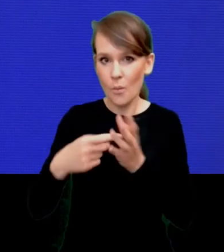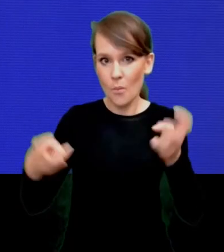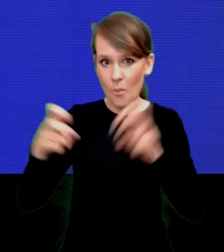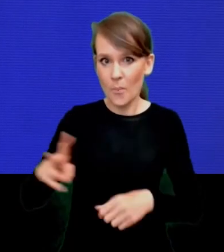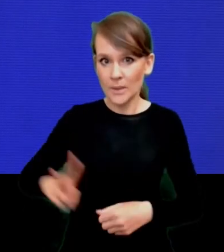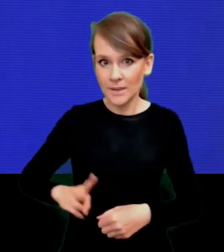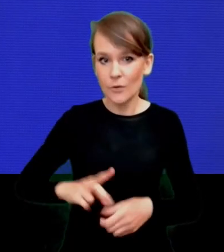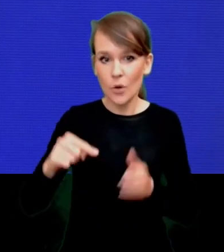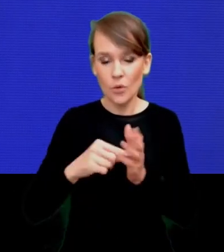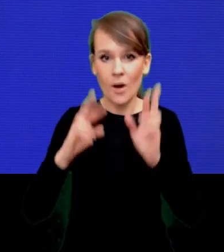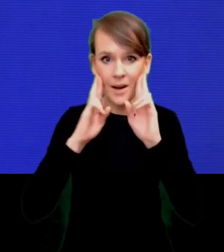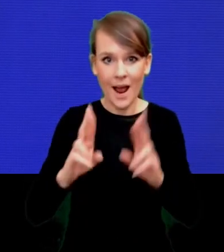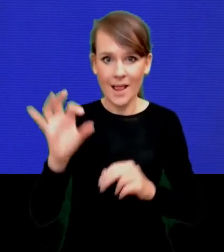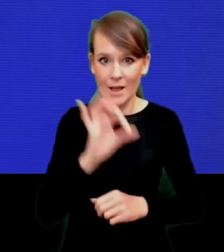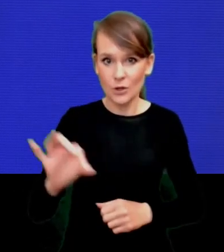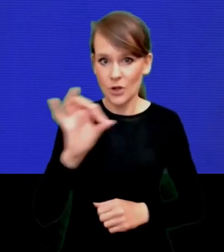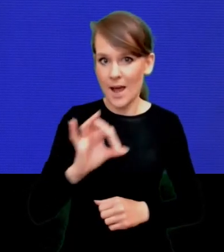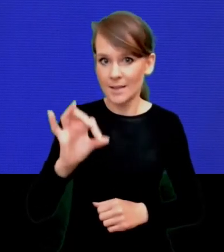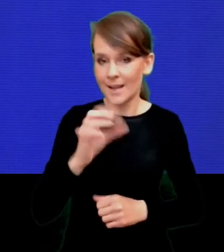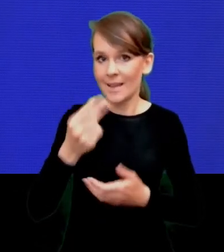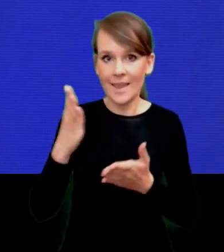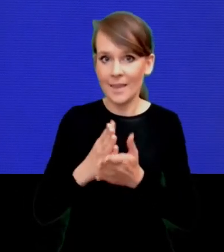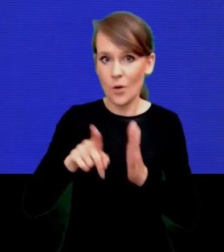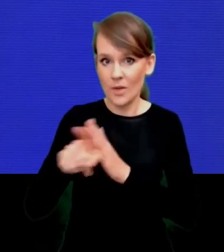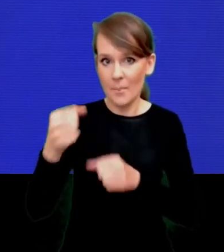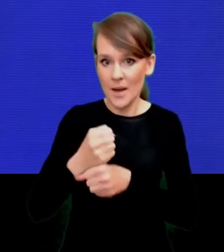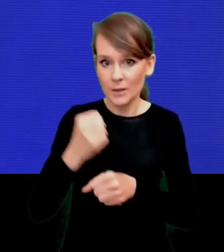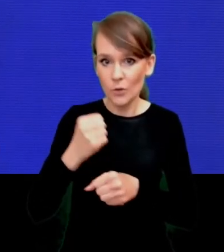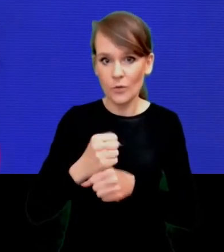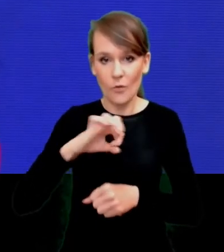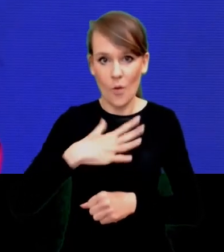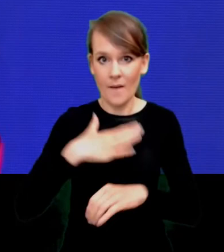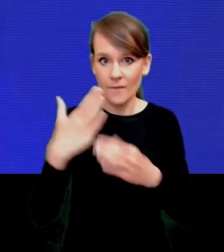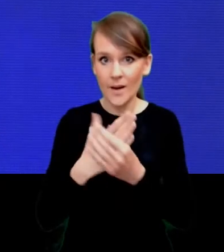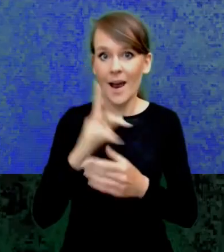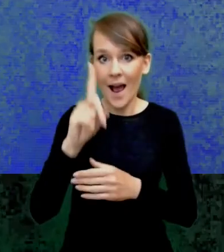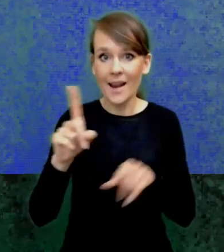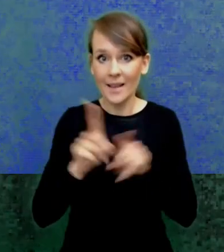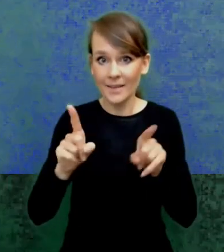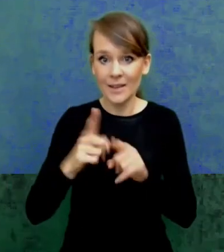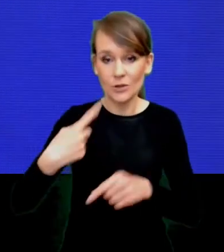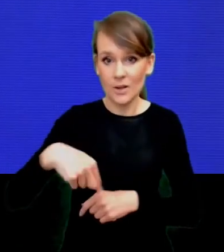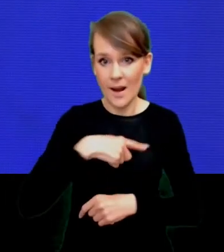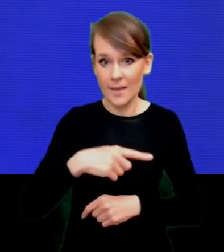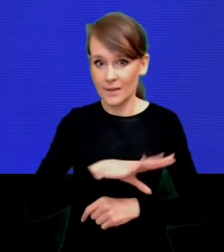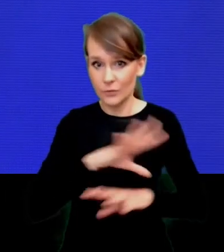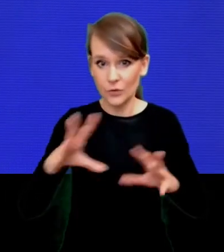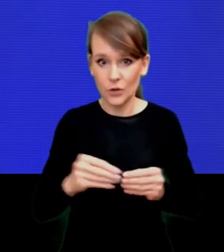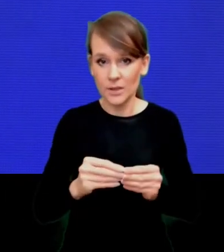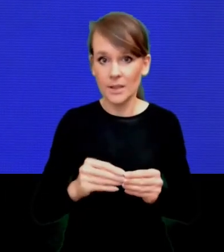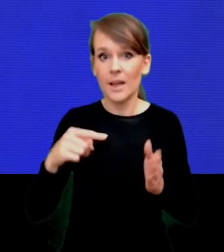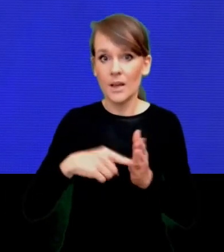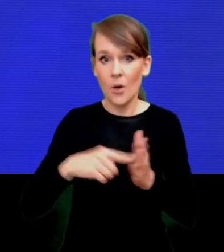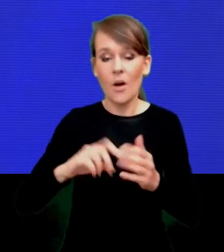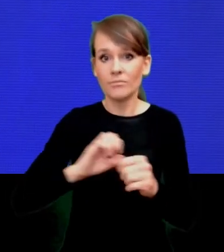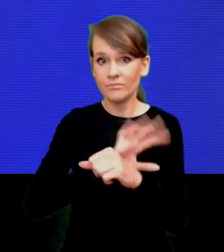realna szansa na nie tylko dla pracowników i przedsiębiorców, ale w konsekwencji dla nas wszystkich, aby po pandemii